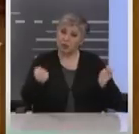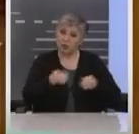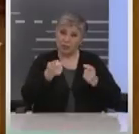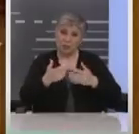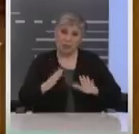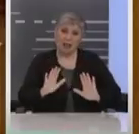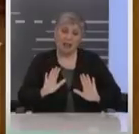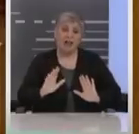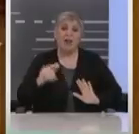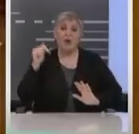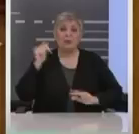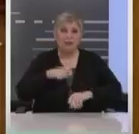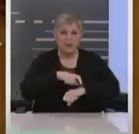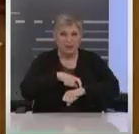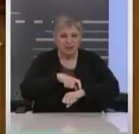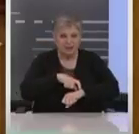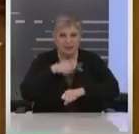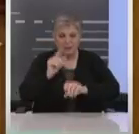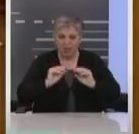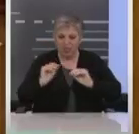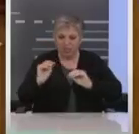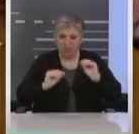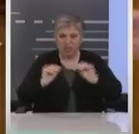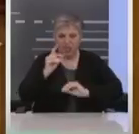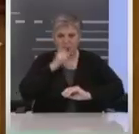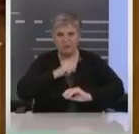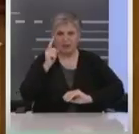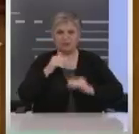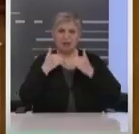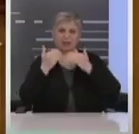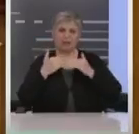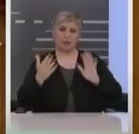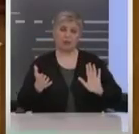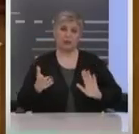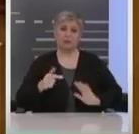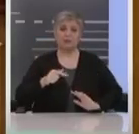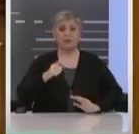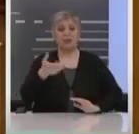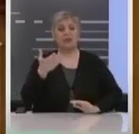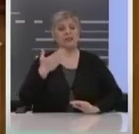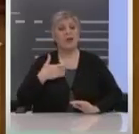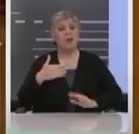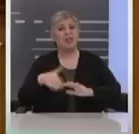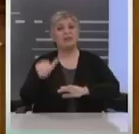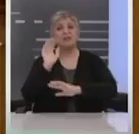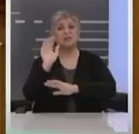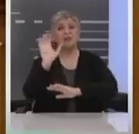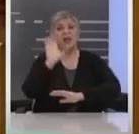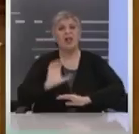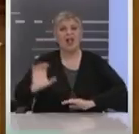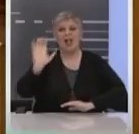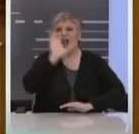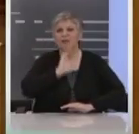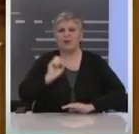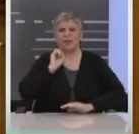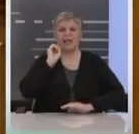τελειώσει και βεβαίως αν θέλετε να ζητήσετε τα ρέστα από τους θεσμούς και από την Ευρώπη, κάντε το, το έχετε